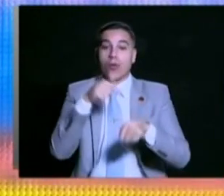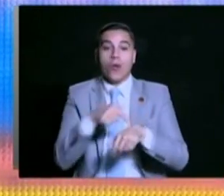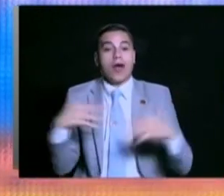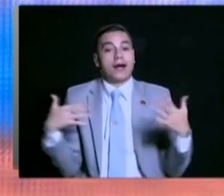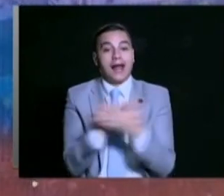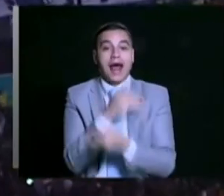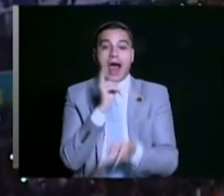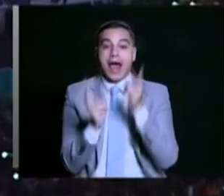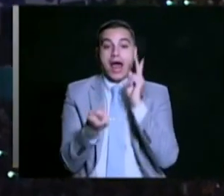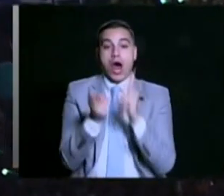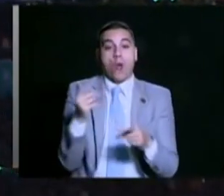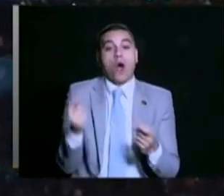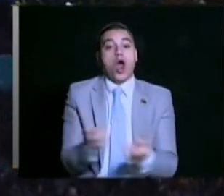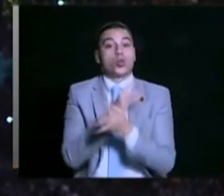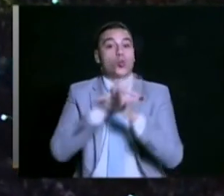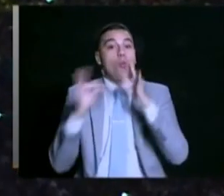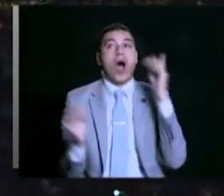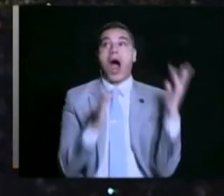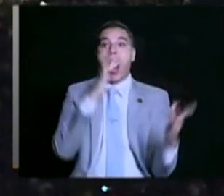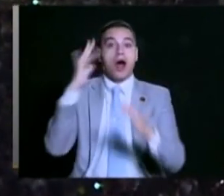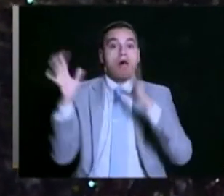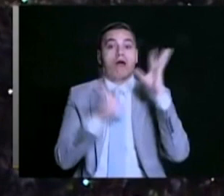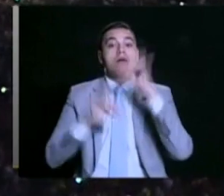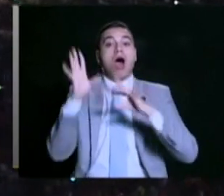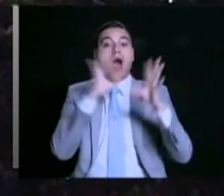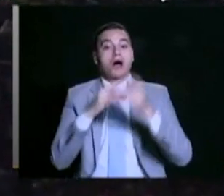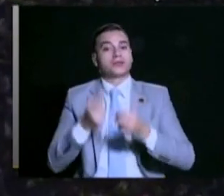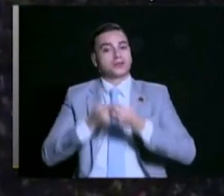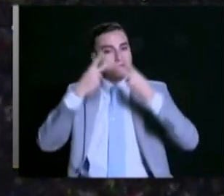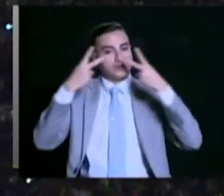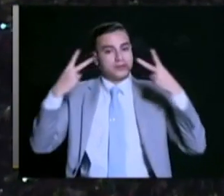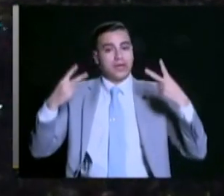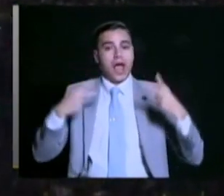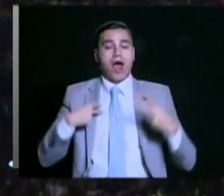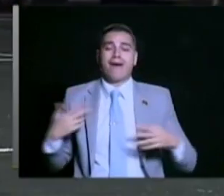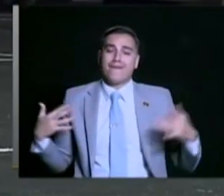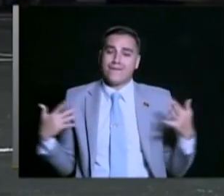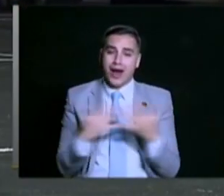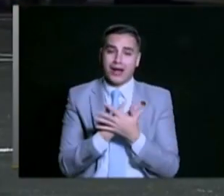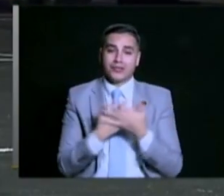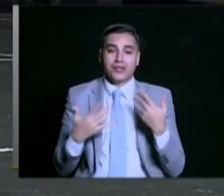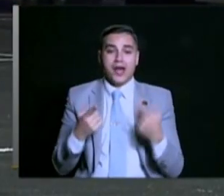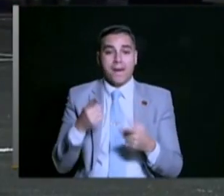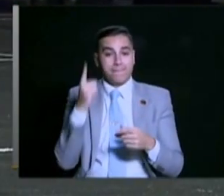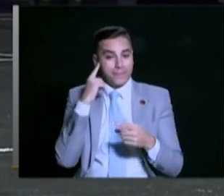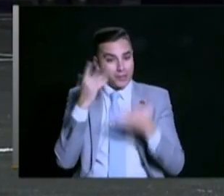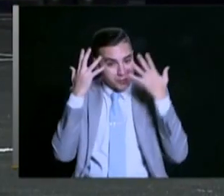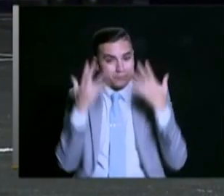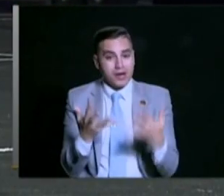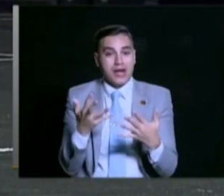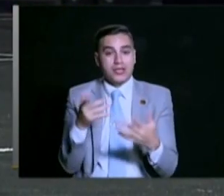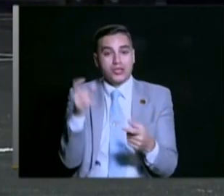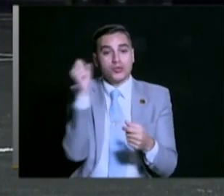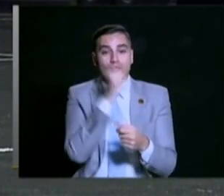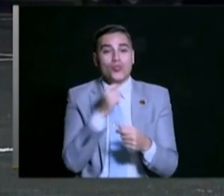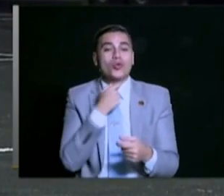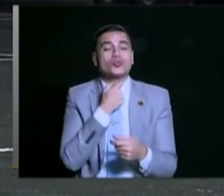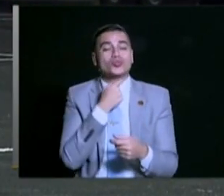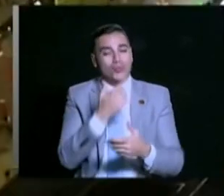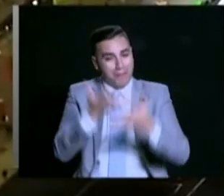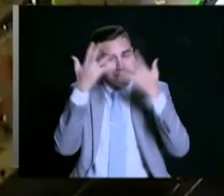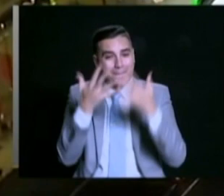اللي حريصه جدا ان اي حد لما بيكتب له كلمه حلوه بيبقى عايز يرد الكلمه الحلوه باضعاف لان ده بيسبب لنا